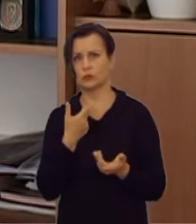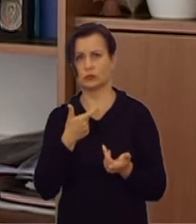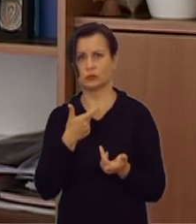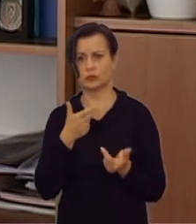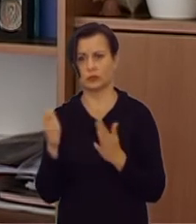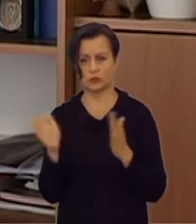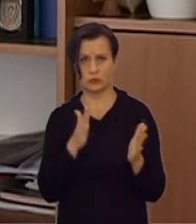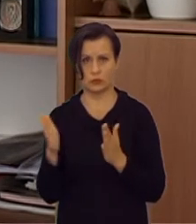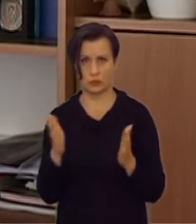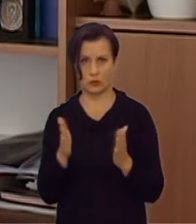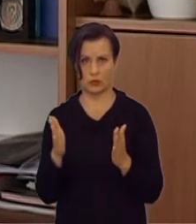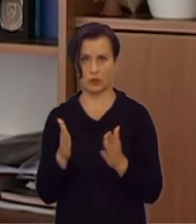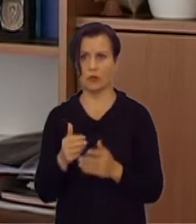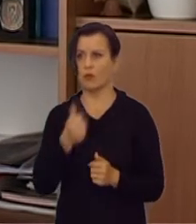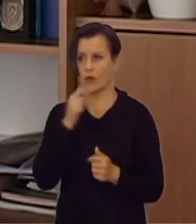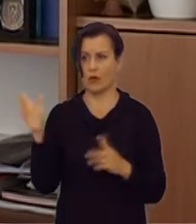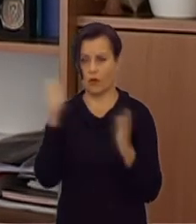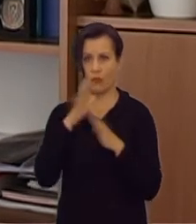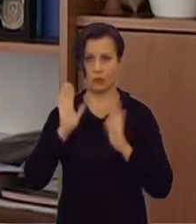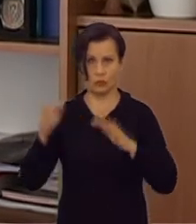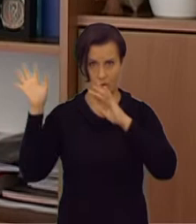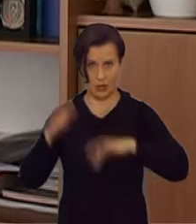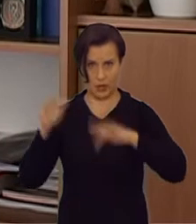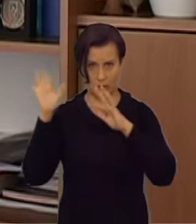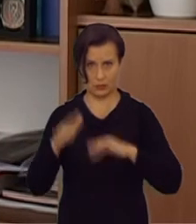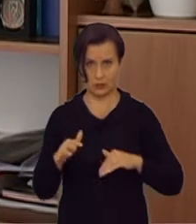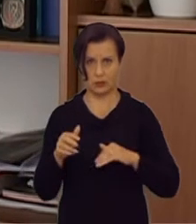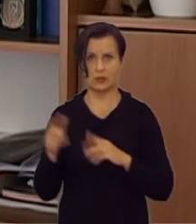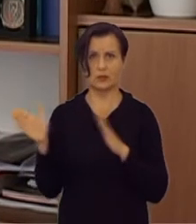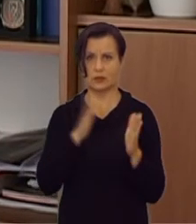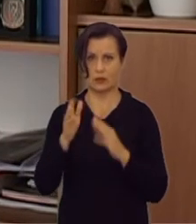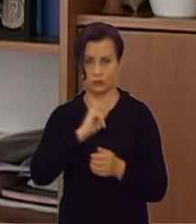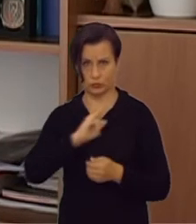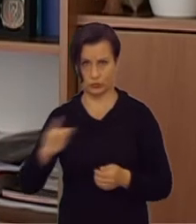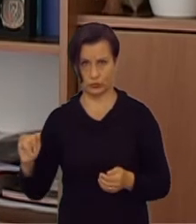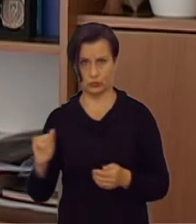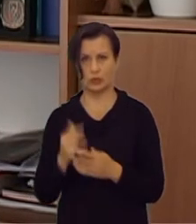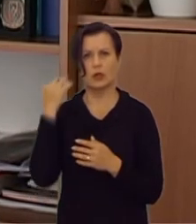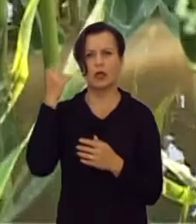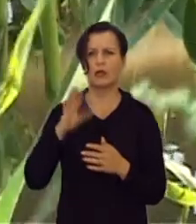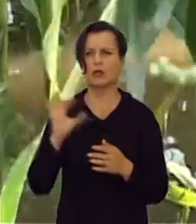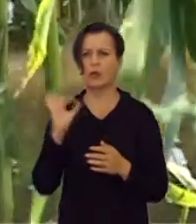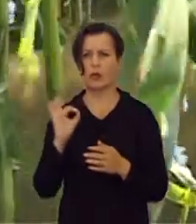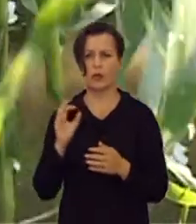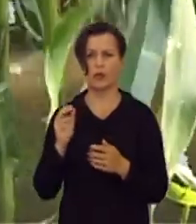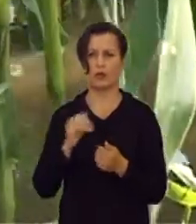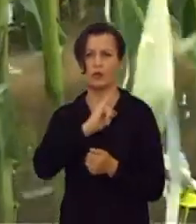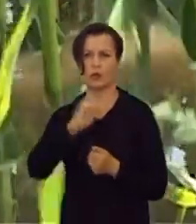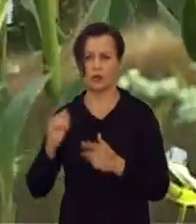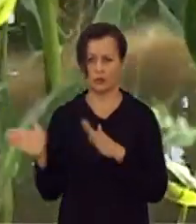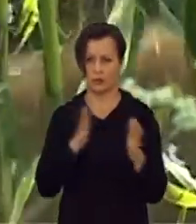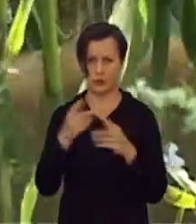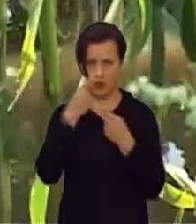situacija, jeigu situacija dar orai bus tokie lietingi ir situacija blogės, galvoti apie